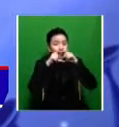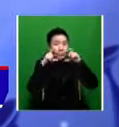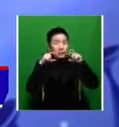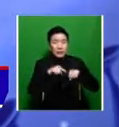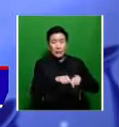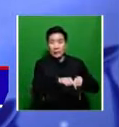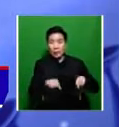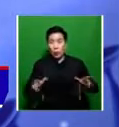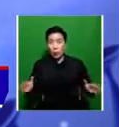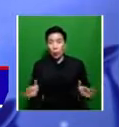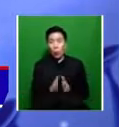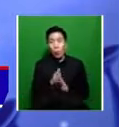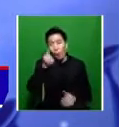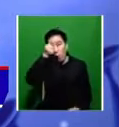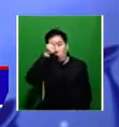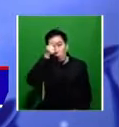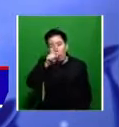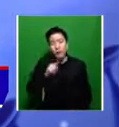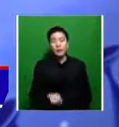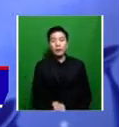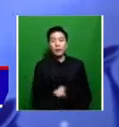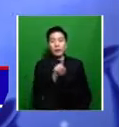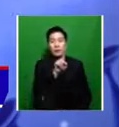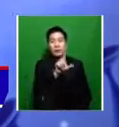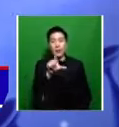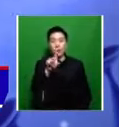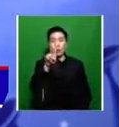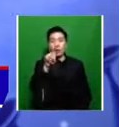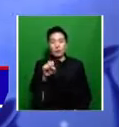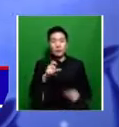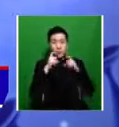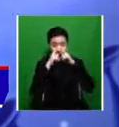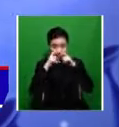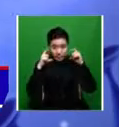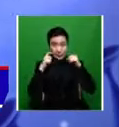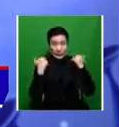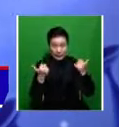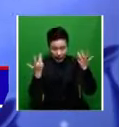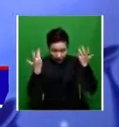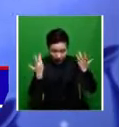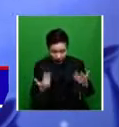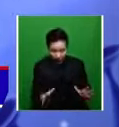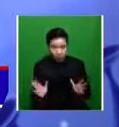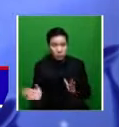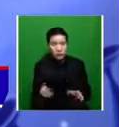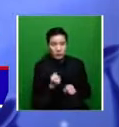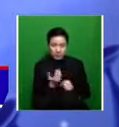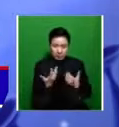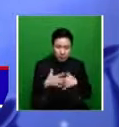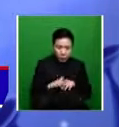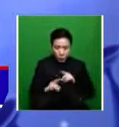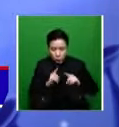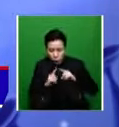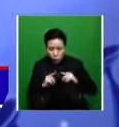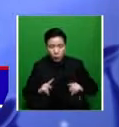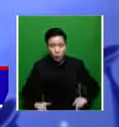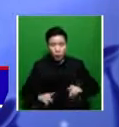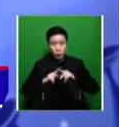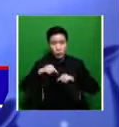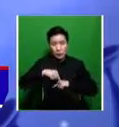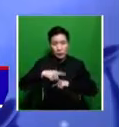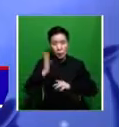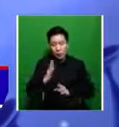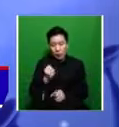มีอยู่ที่ประมาณวันละ1ล้าน2แสนชิ้นจากภายหลังที่ได้ มีการประสานงานของกระทรวงกับ